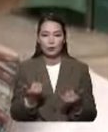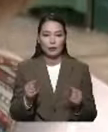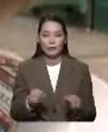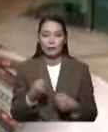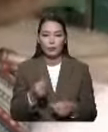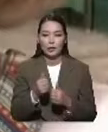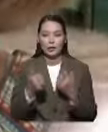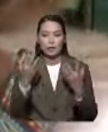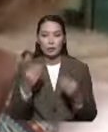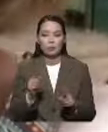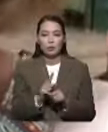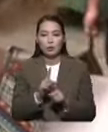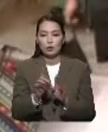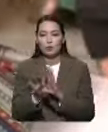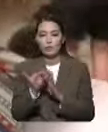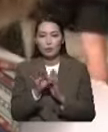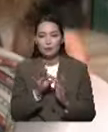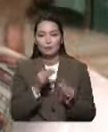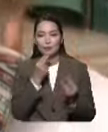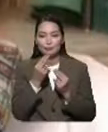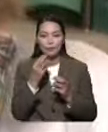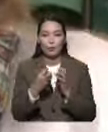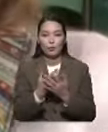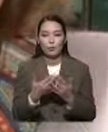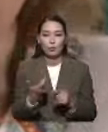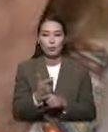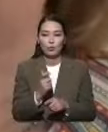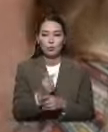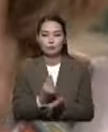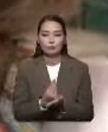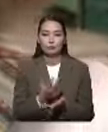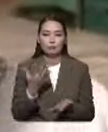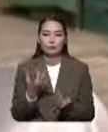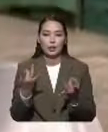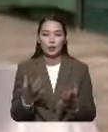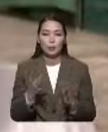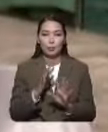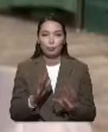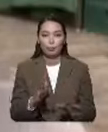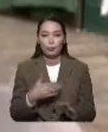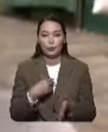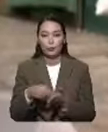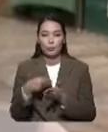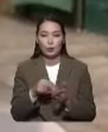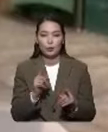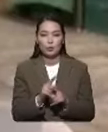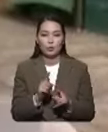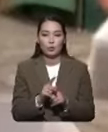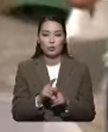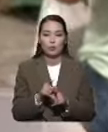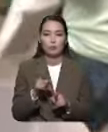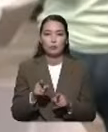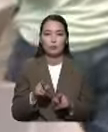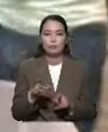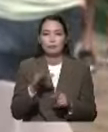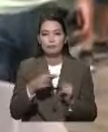каждый день тяжкий выбор между мясом и овощами прокормить семью из шестерых людей не просто мы исключили все те продукты которые делали на